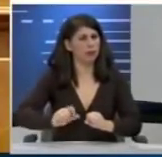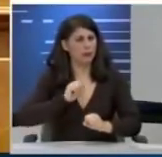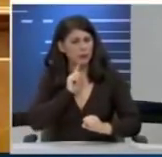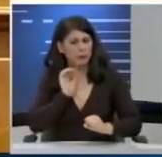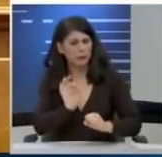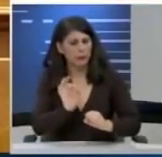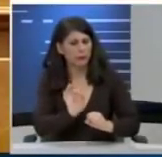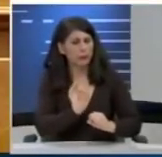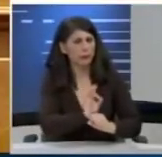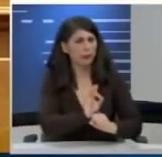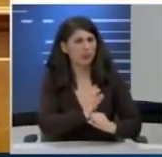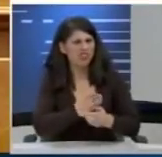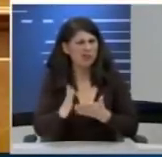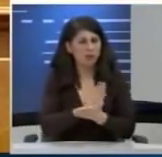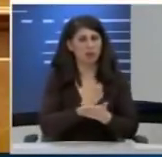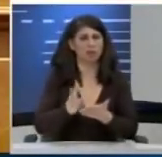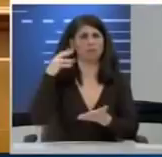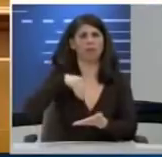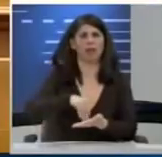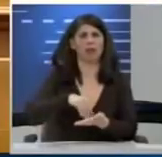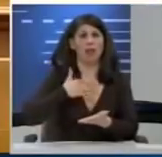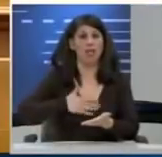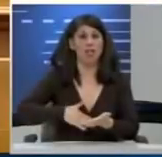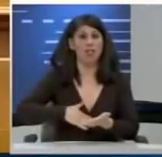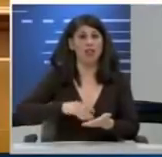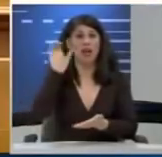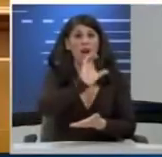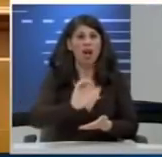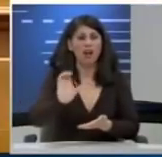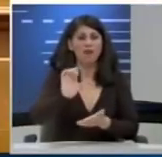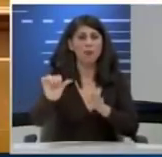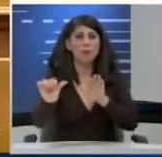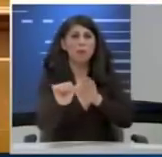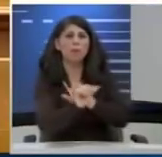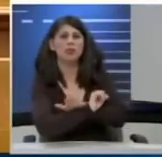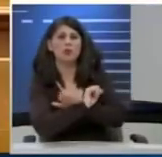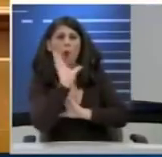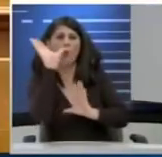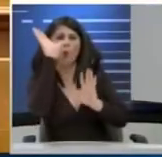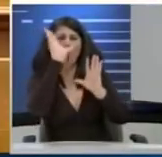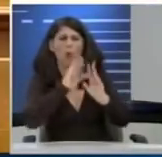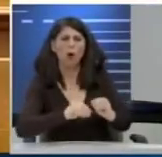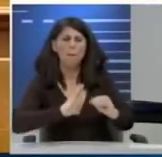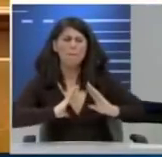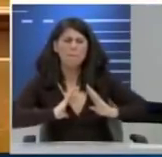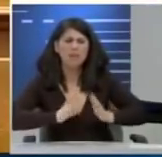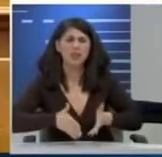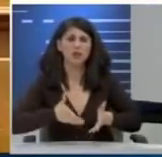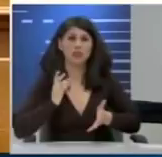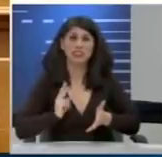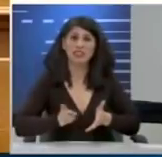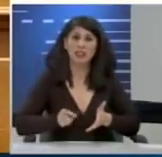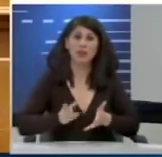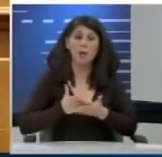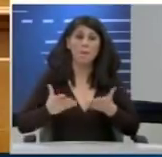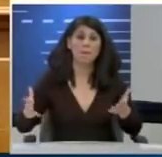ξανά. Απειλούν να γυρίσουν την Ευρώπη πίσω στο σκοτάδι του μίσους και θέτουν σε κίνδυνο τις